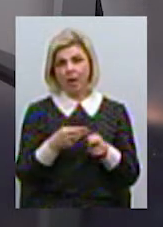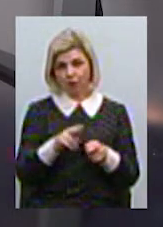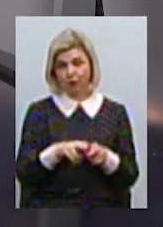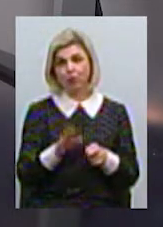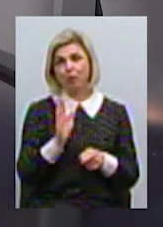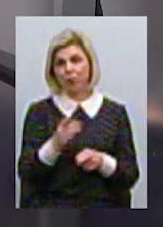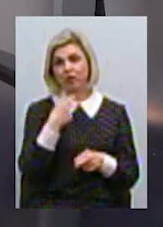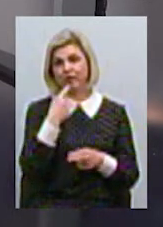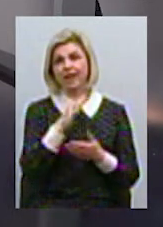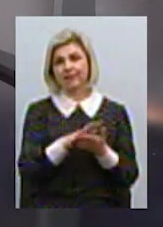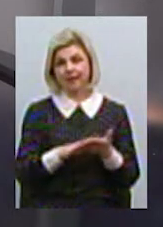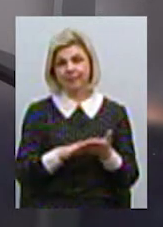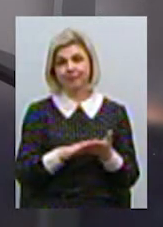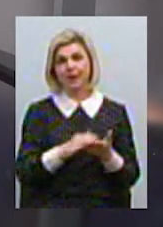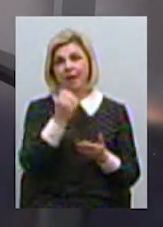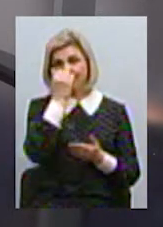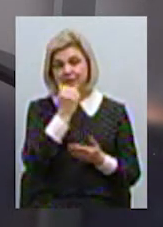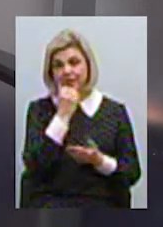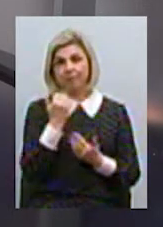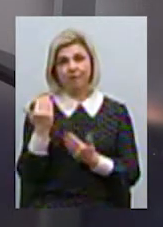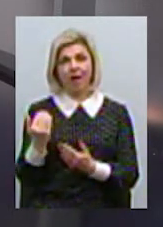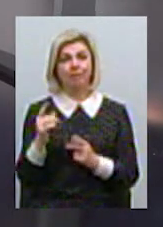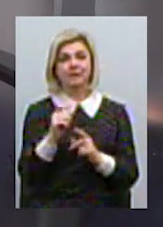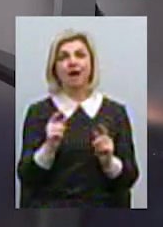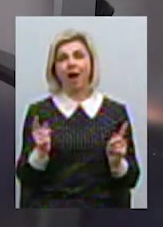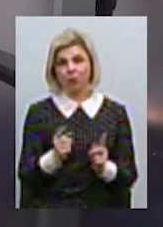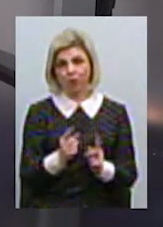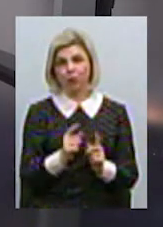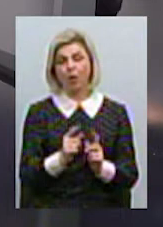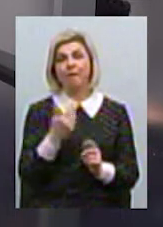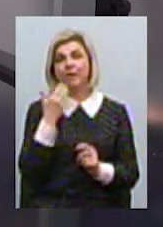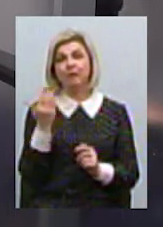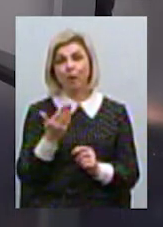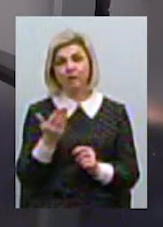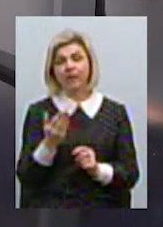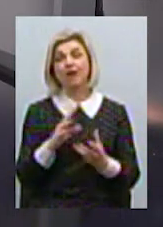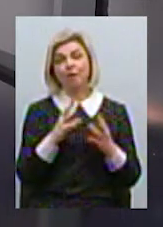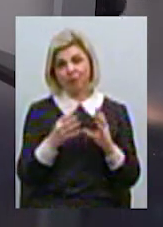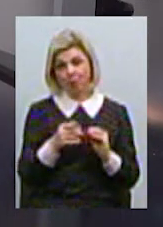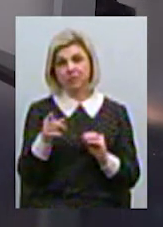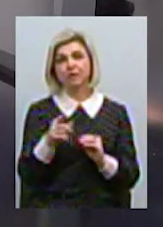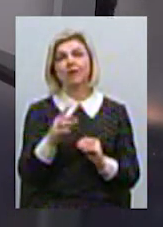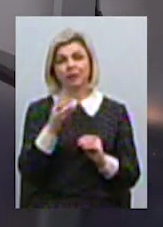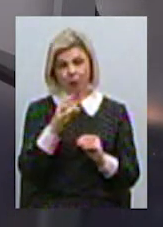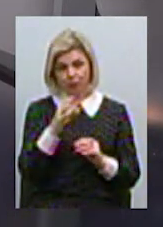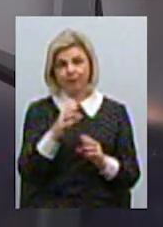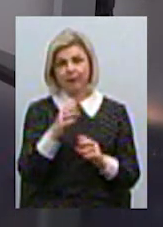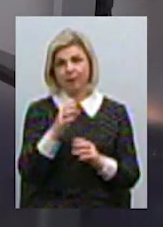вам за таку кратку відповідь. І ви, в принципі, ви вклалися